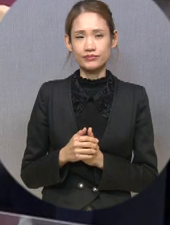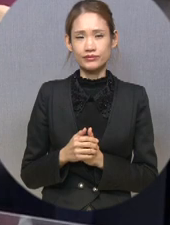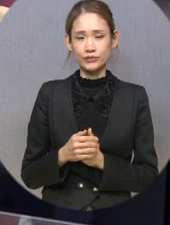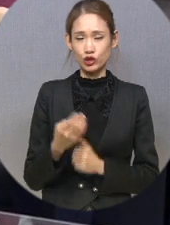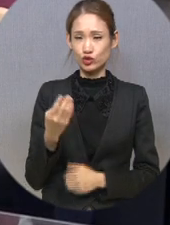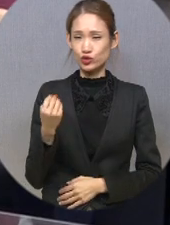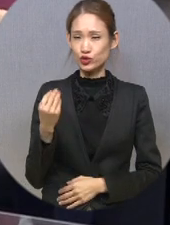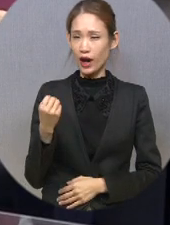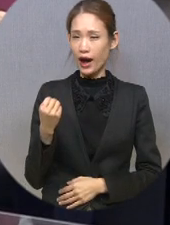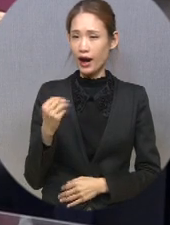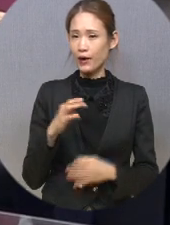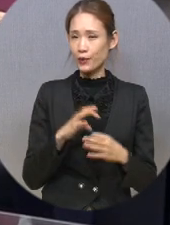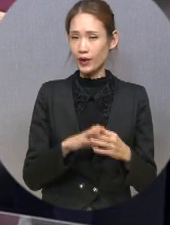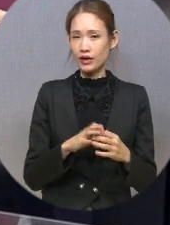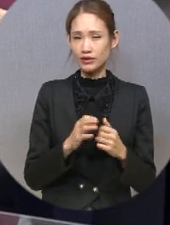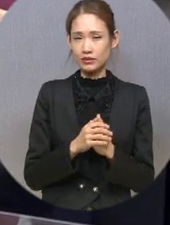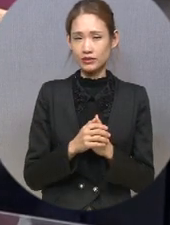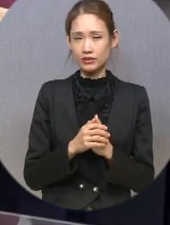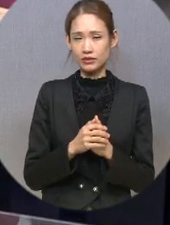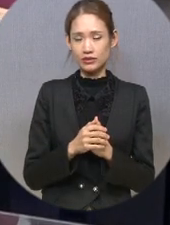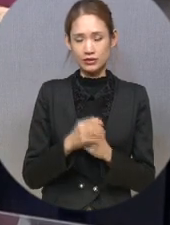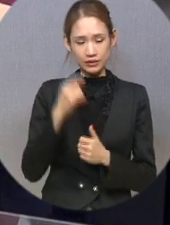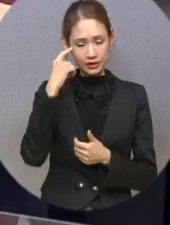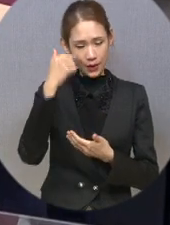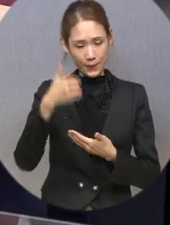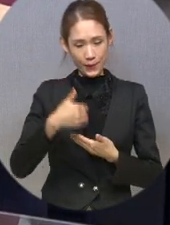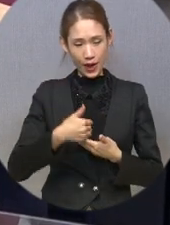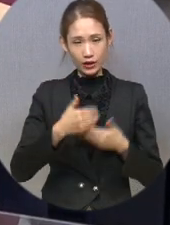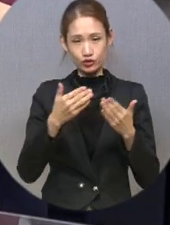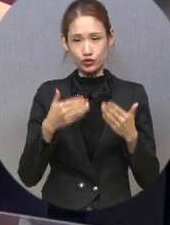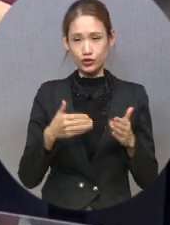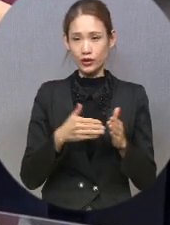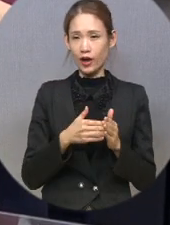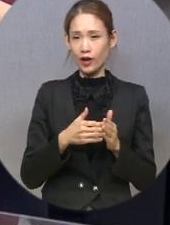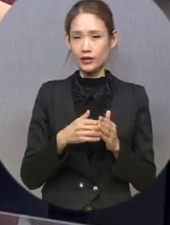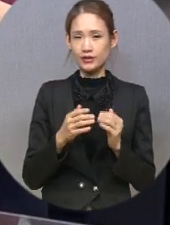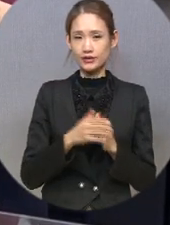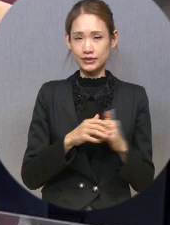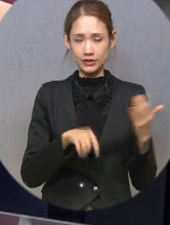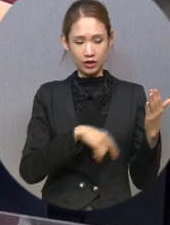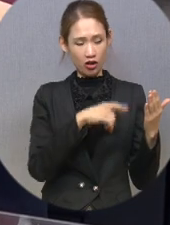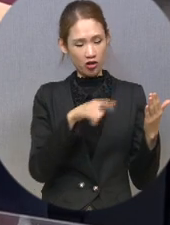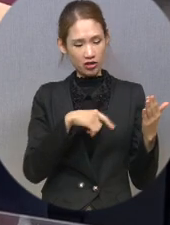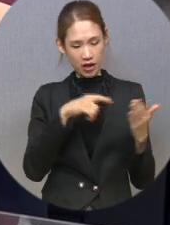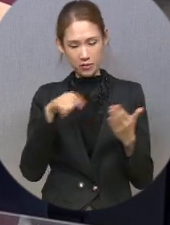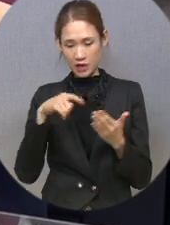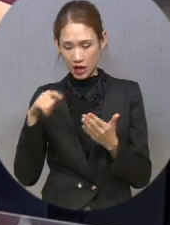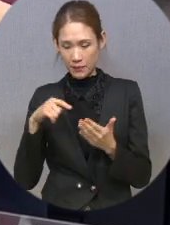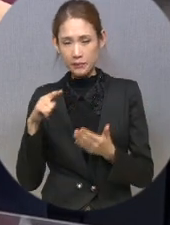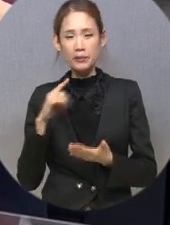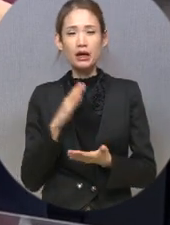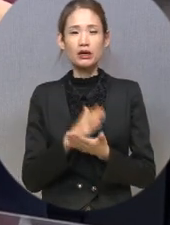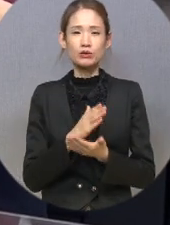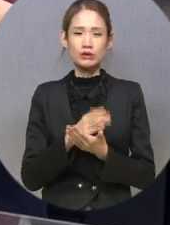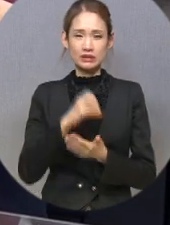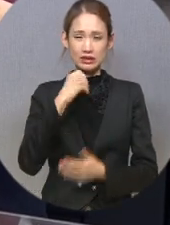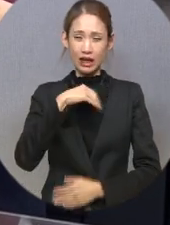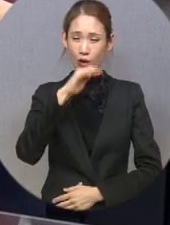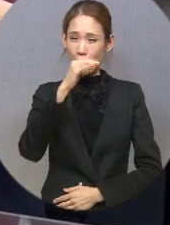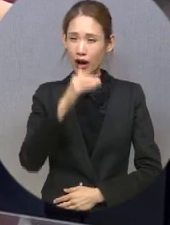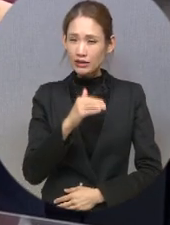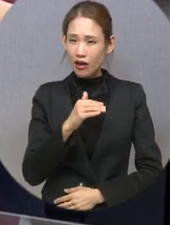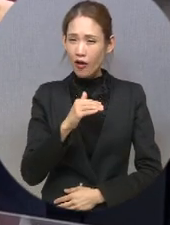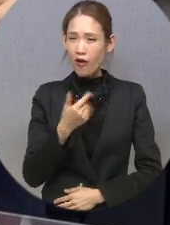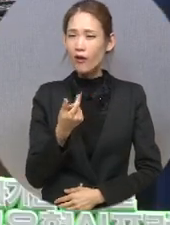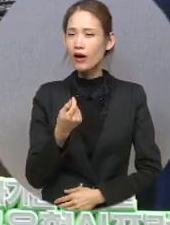수학에 대해서도 좀 견해를 말씀하셨는데 정답 찾기보다는 과정이다. 뭐 이것이 의미하는